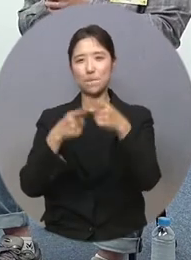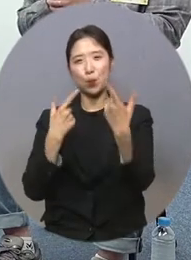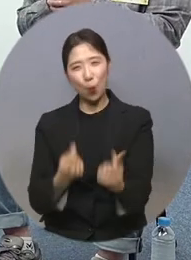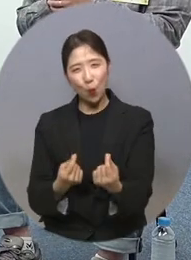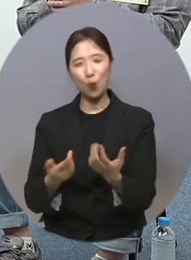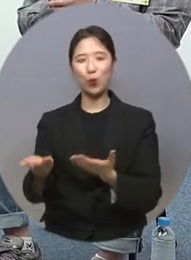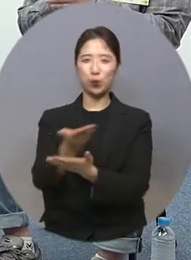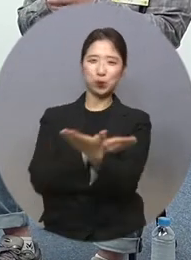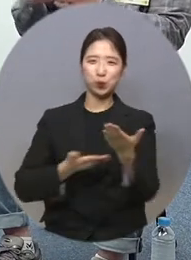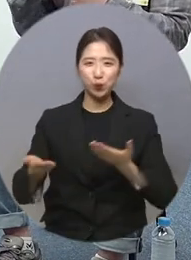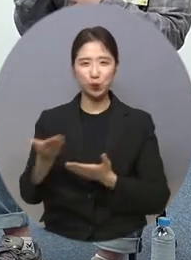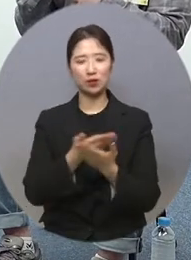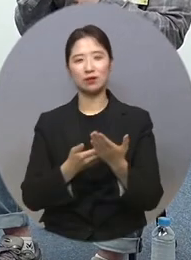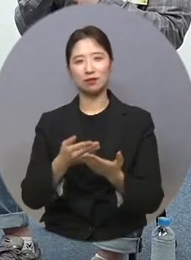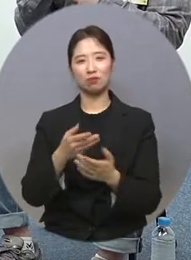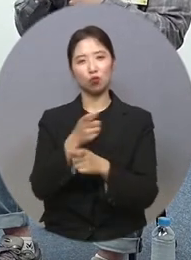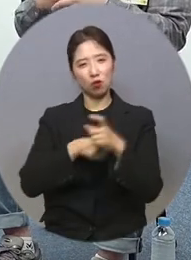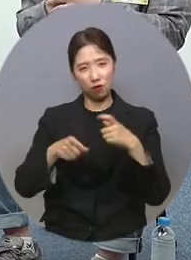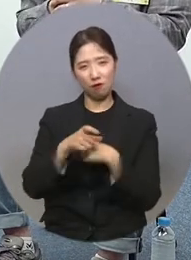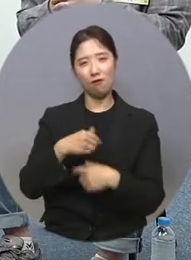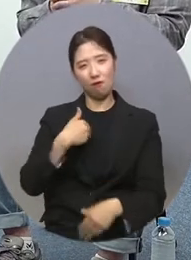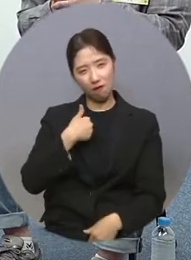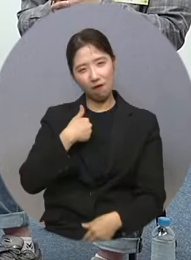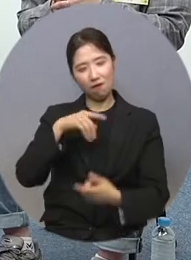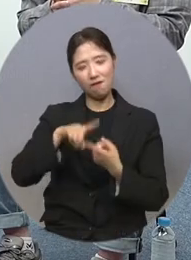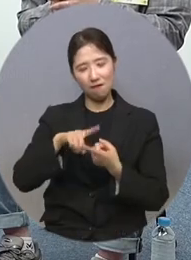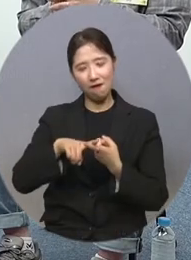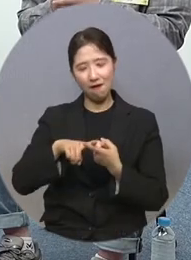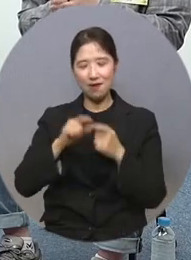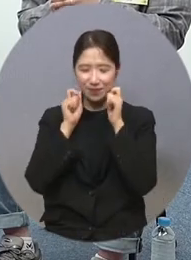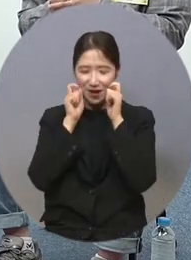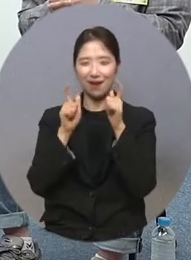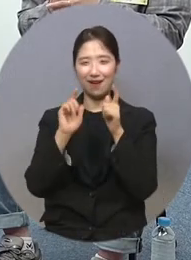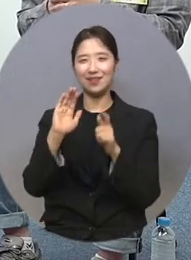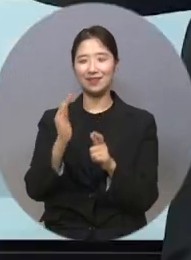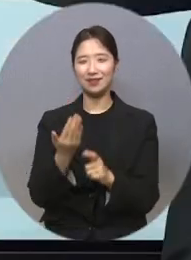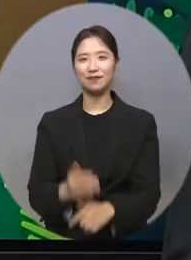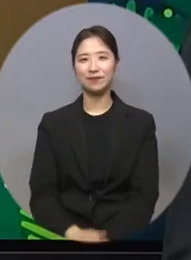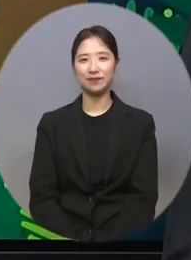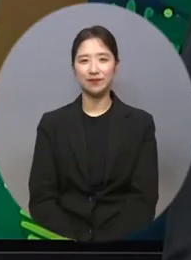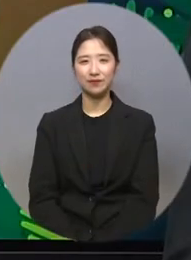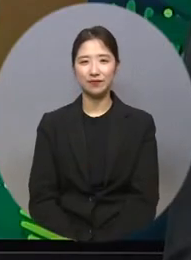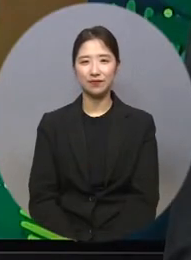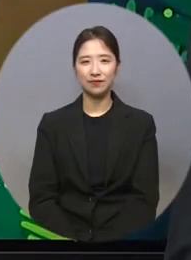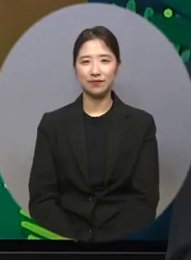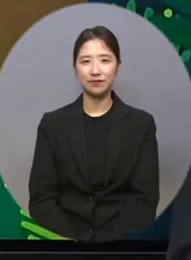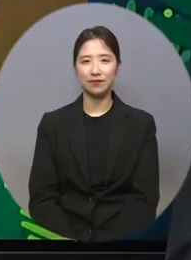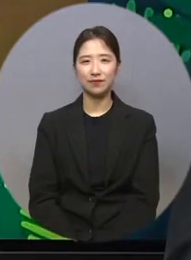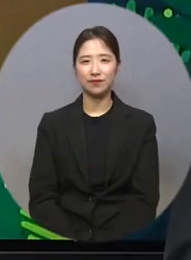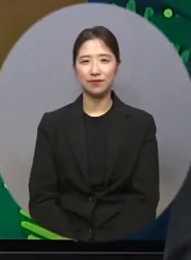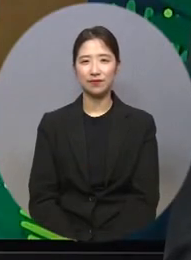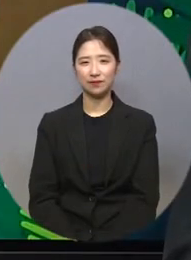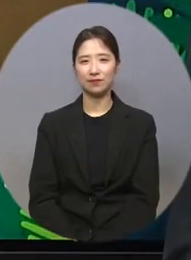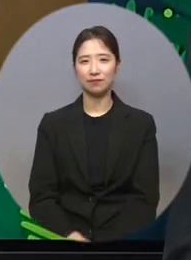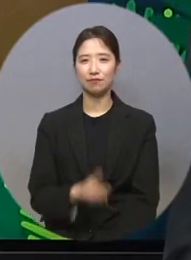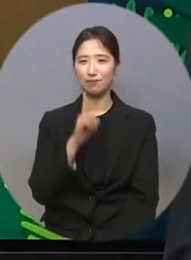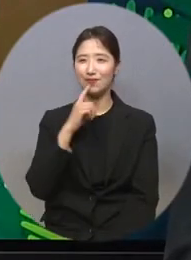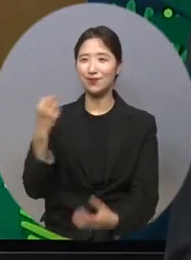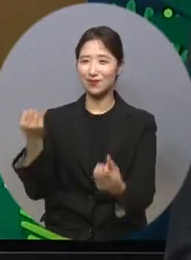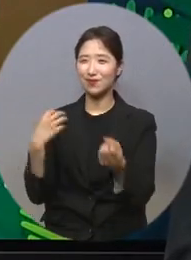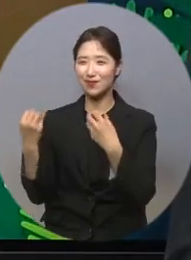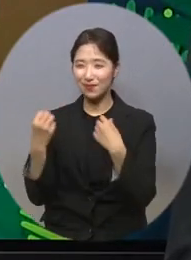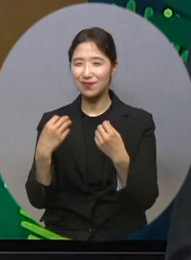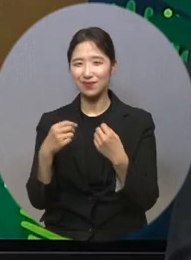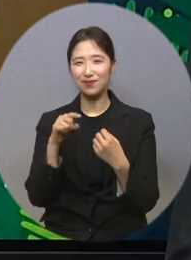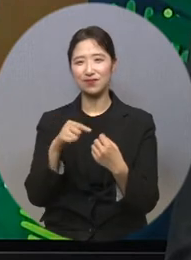나누니까 더 좀 저를 찾아가는 그런 시간을 좀 가질 수 있었던 것 같습니다. 그래서 아마도 이제 또 말씀 계속 들을